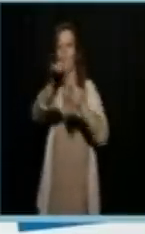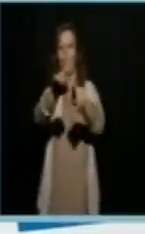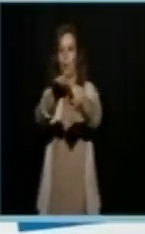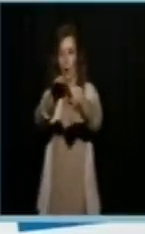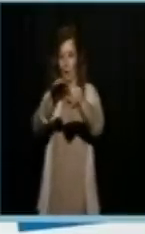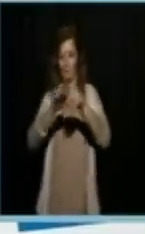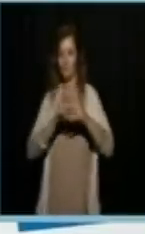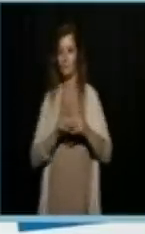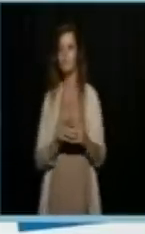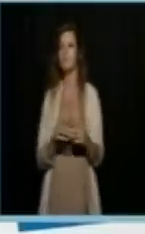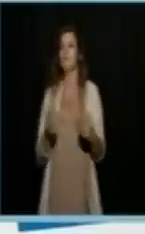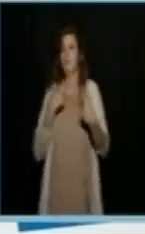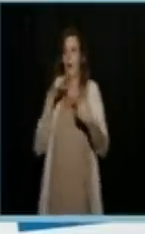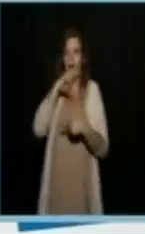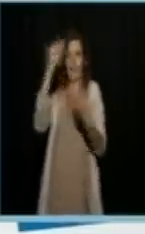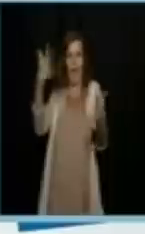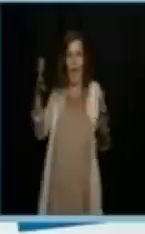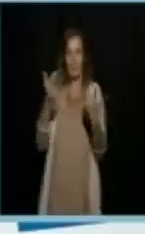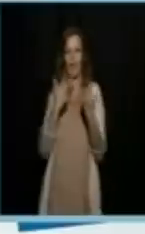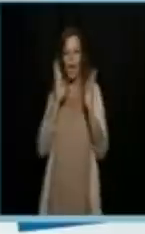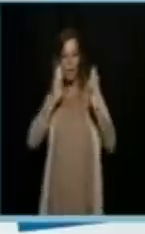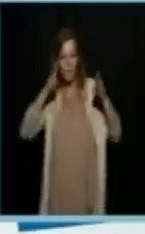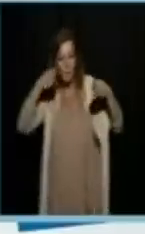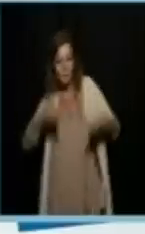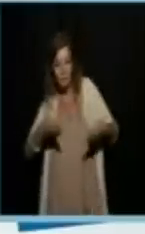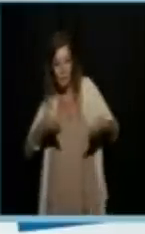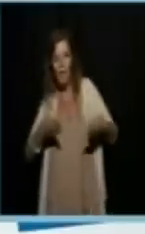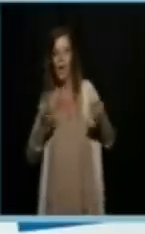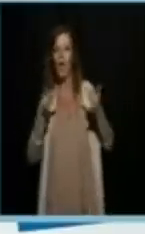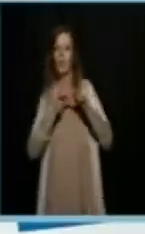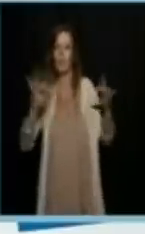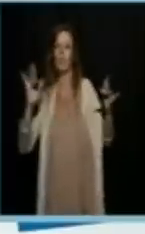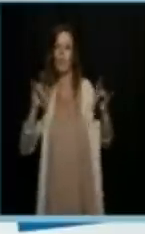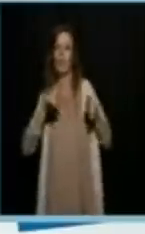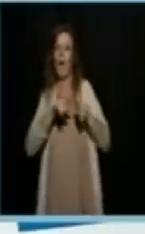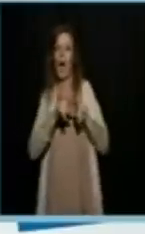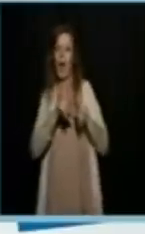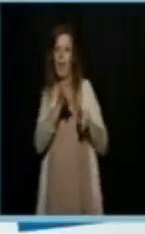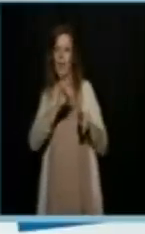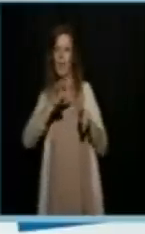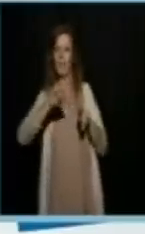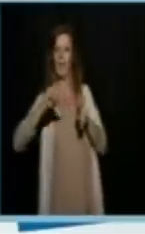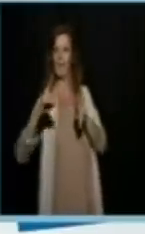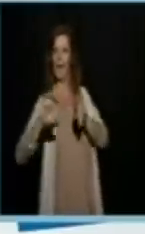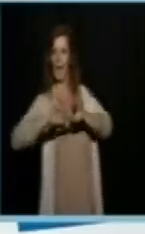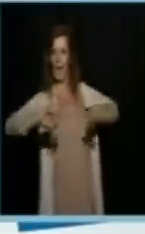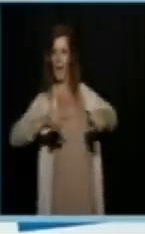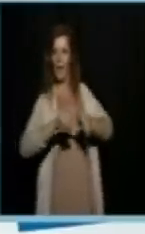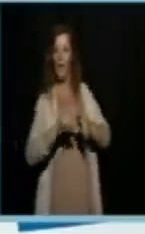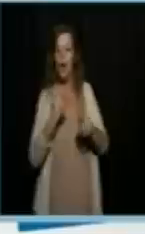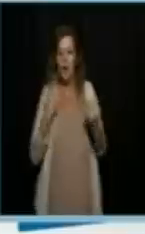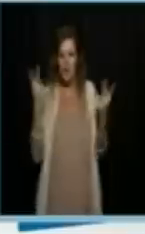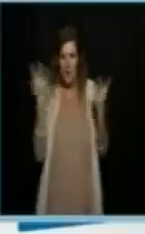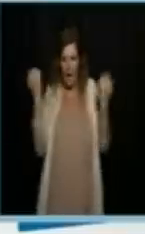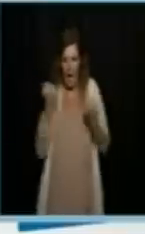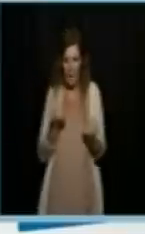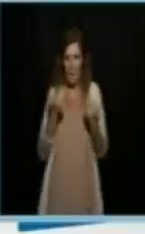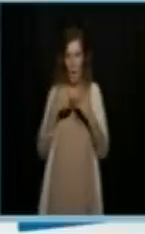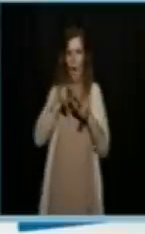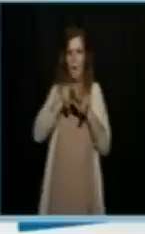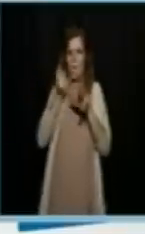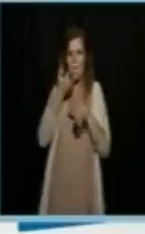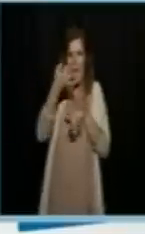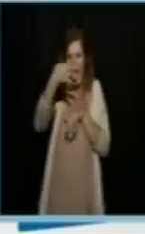vi ho detto, mi occupo di Digital Divide. In pratica, abito in un paesino piccolissimo, in Friuli,